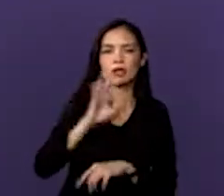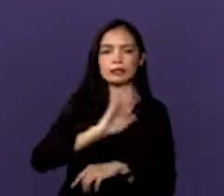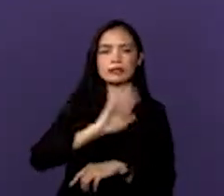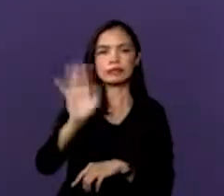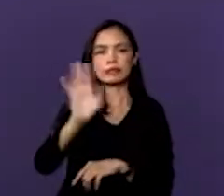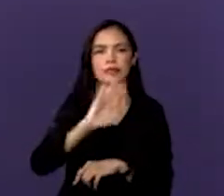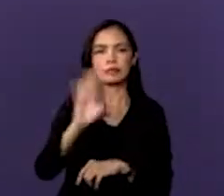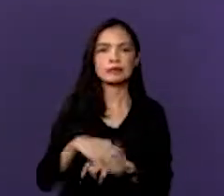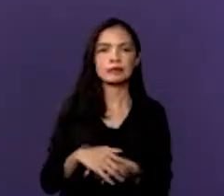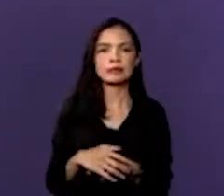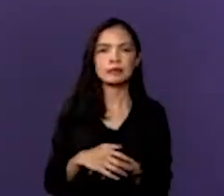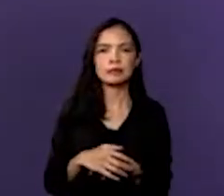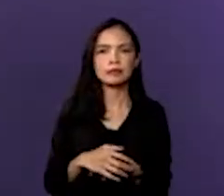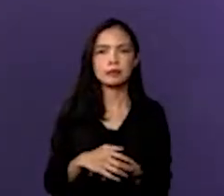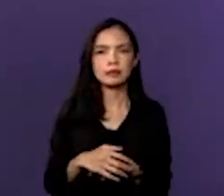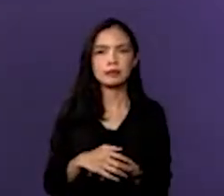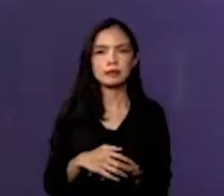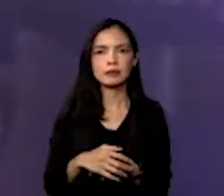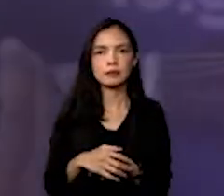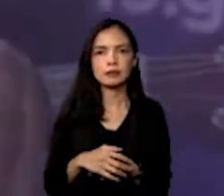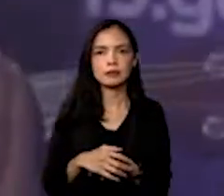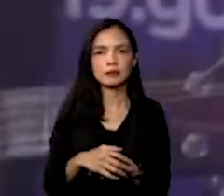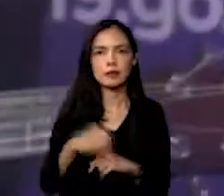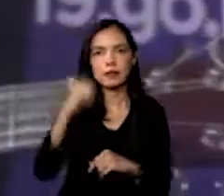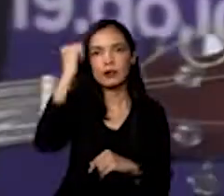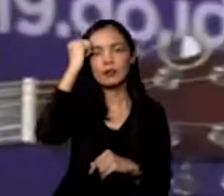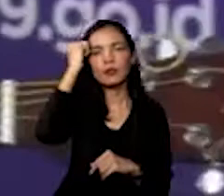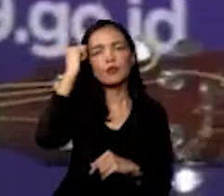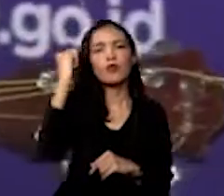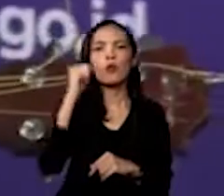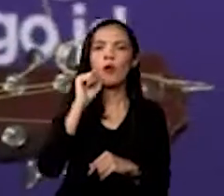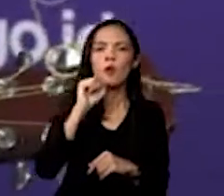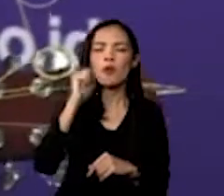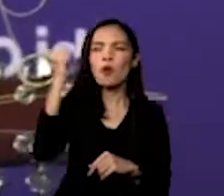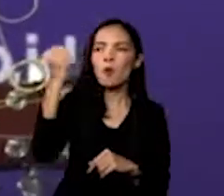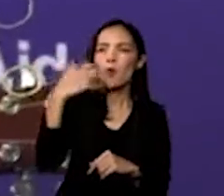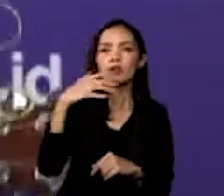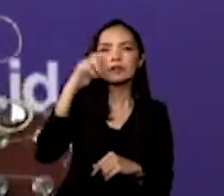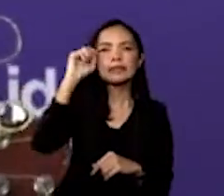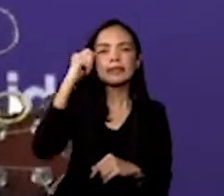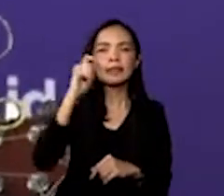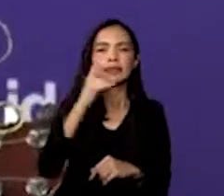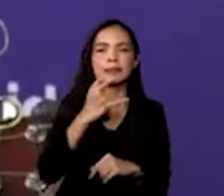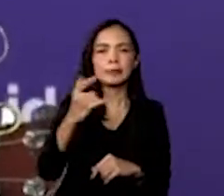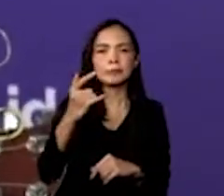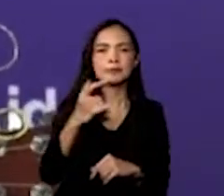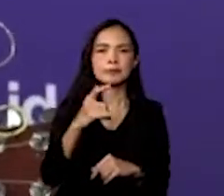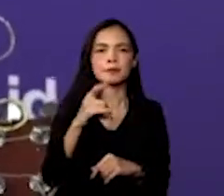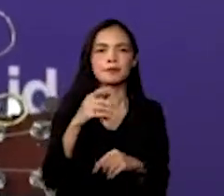tertular ingat selalu pesan ibu pakai